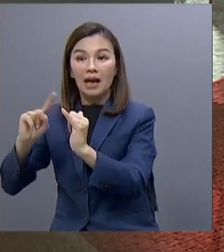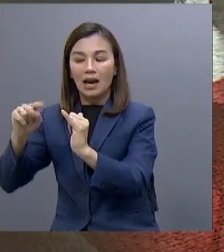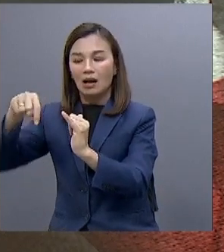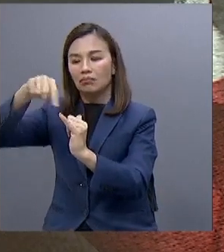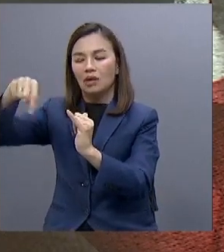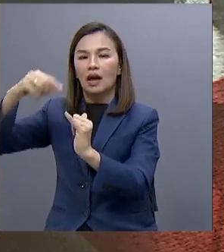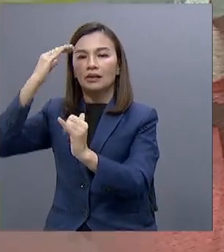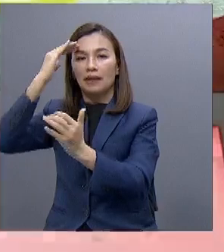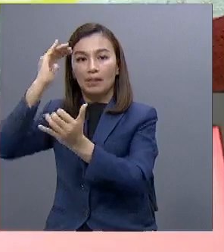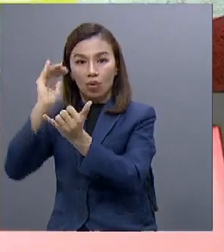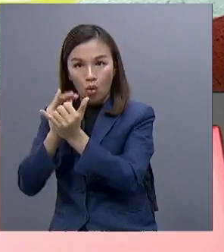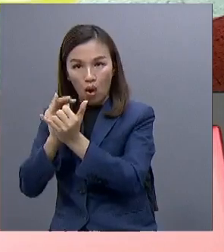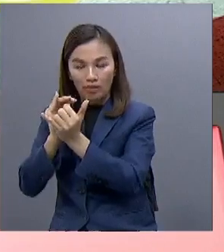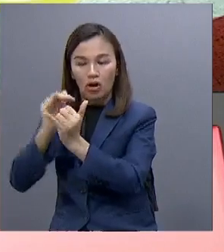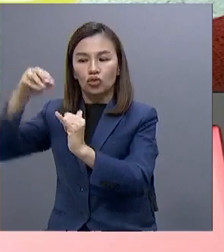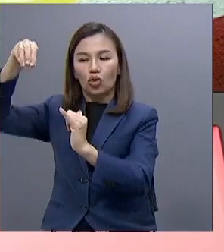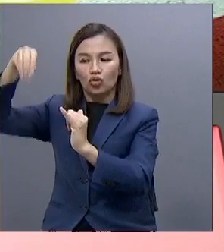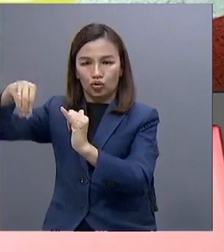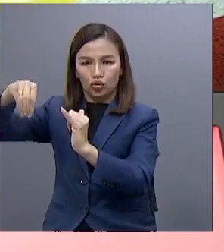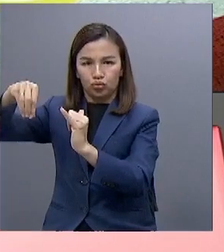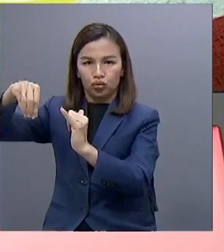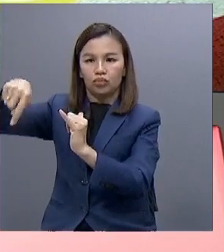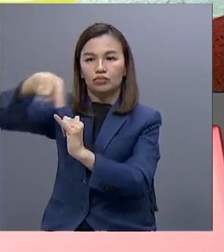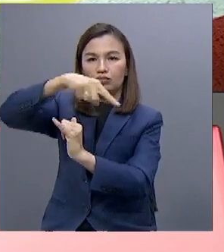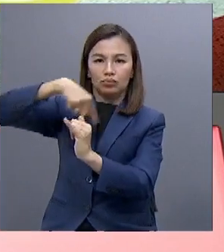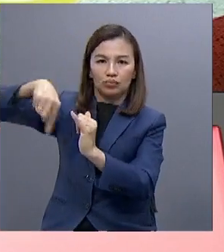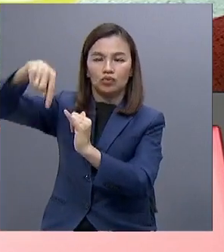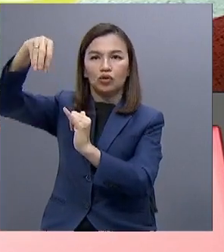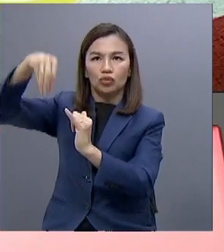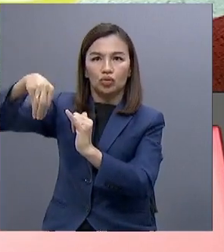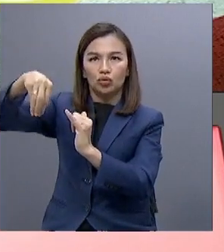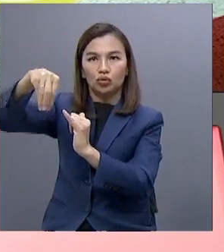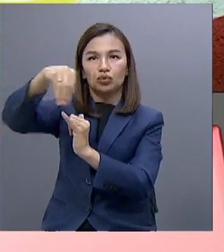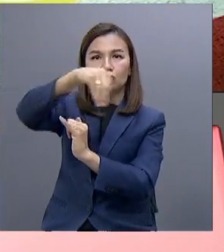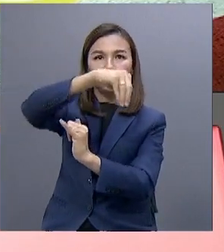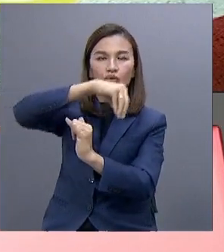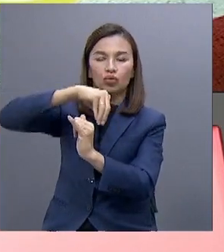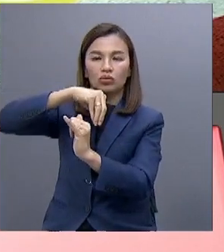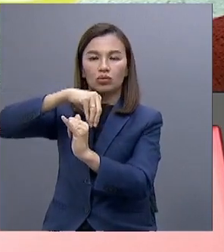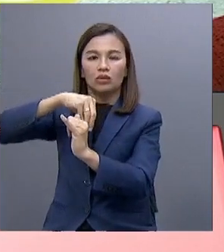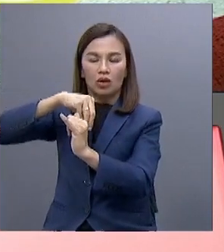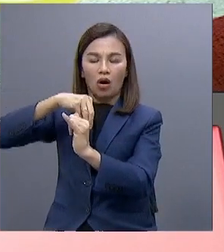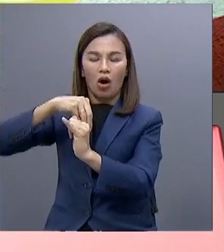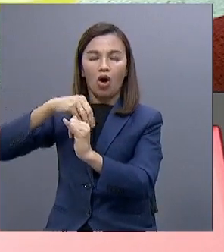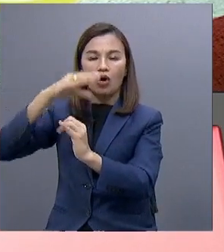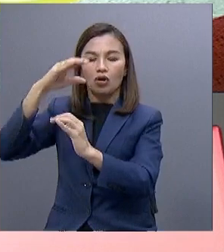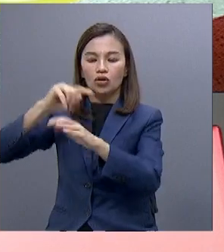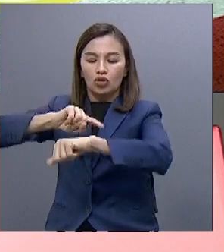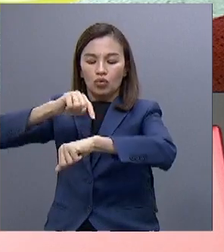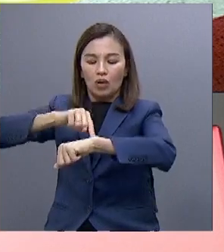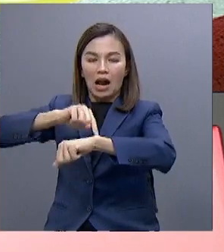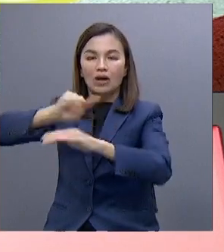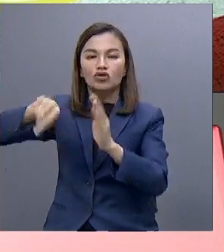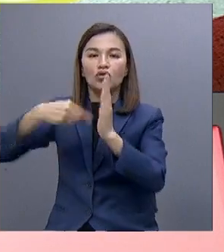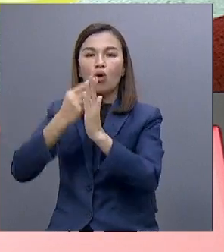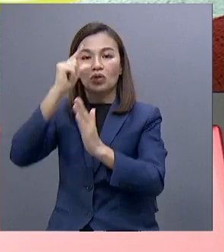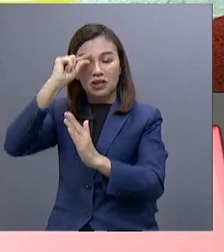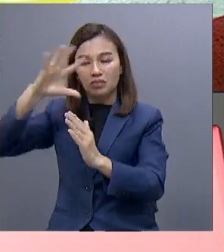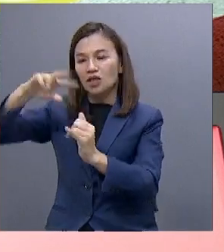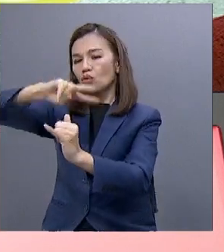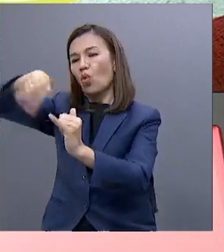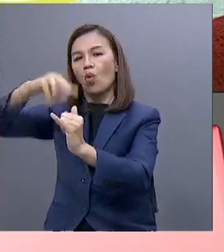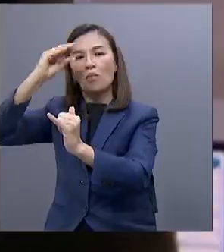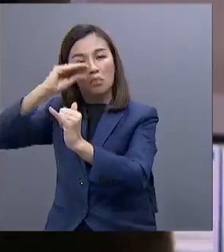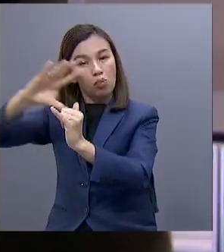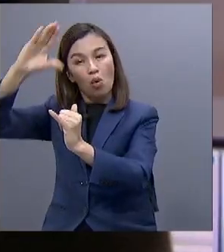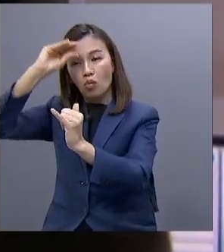ตำรวจลับที่จะต้องประจำการอยู่รอบๆข้างๆทรัมป์ตลอด 24ชมงด้วยค่ะและแม้